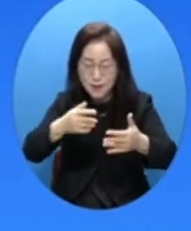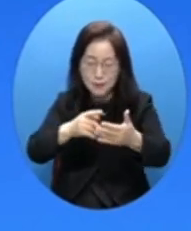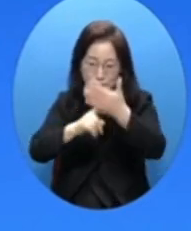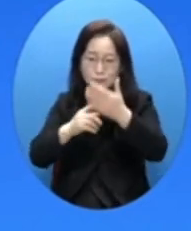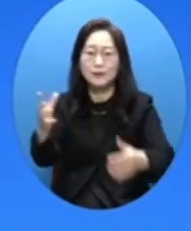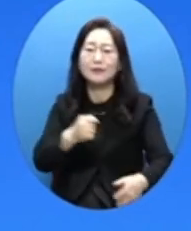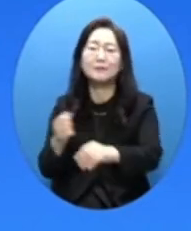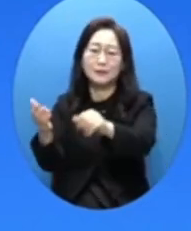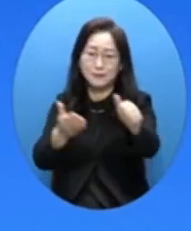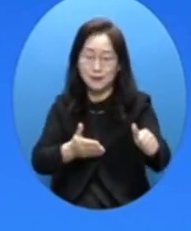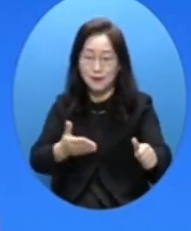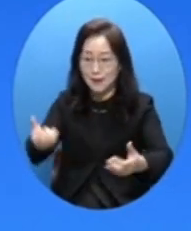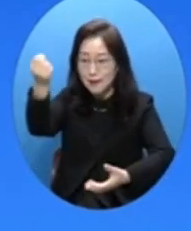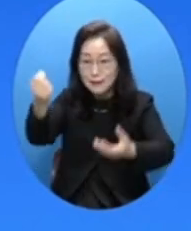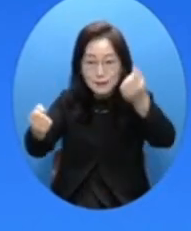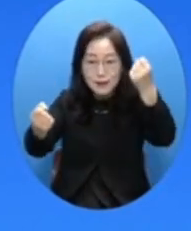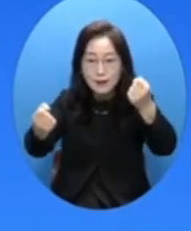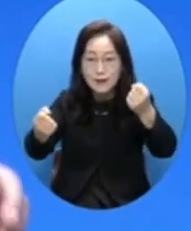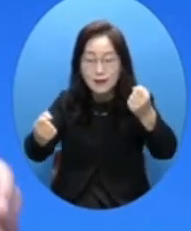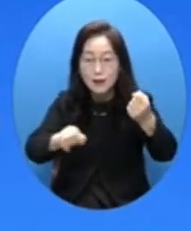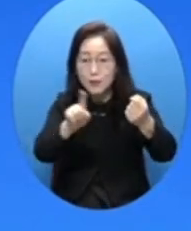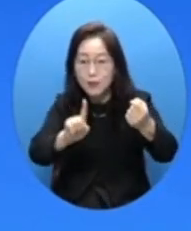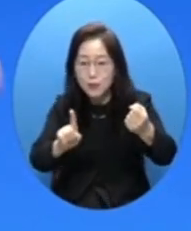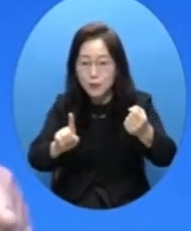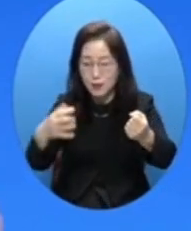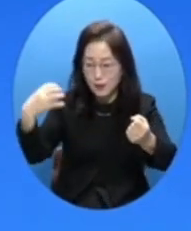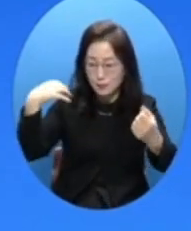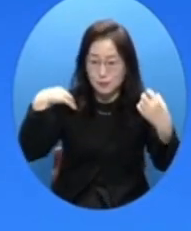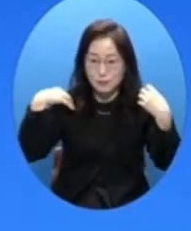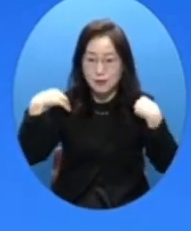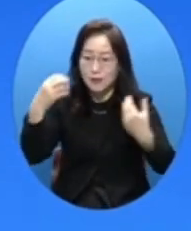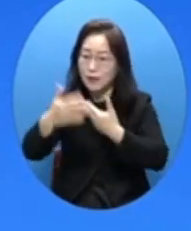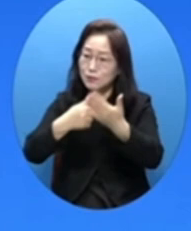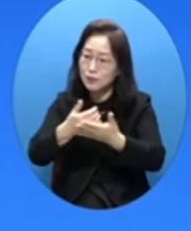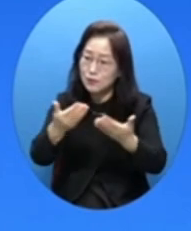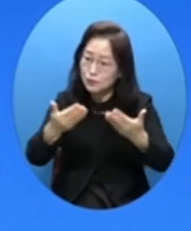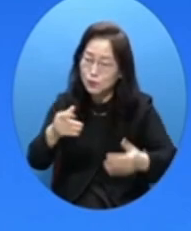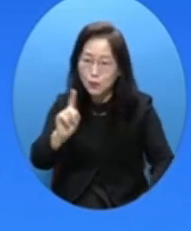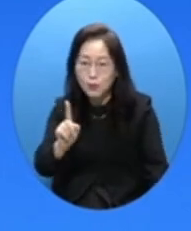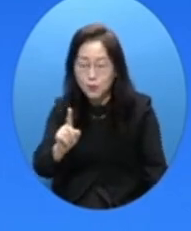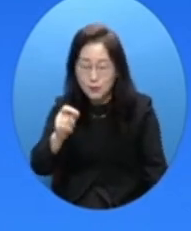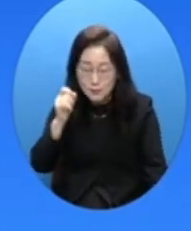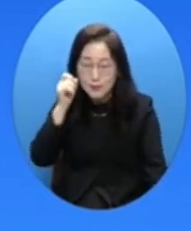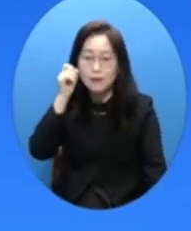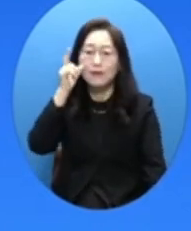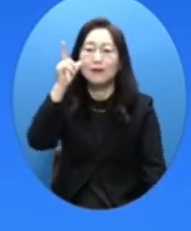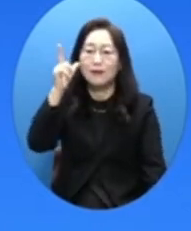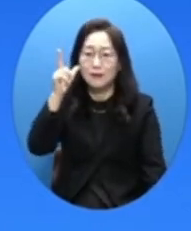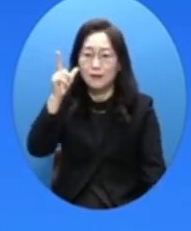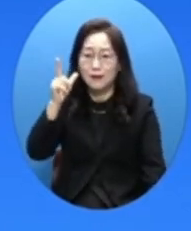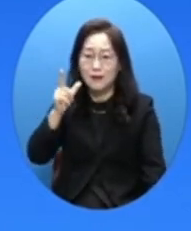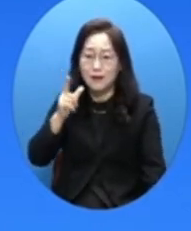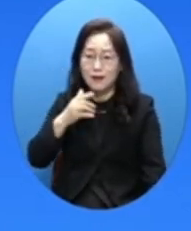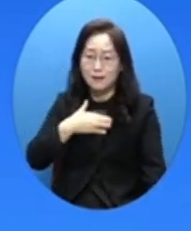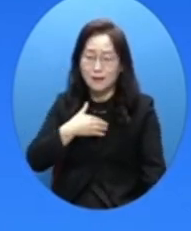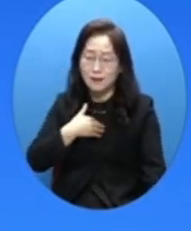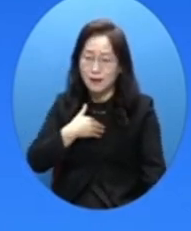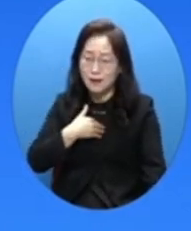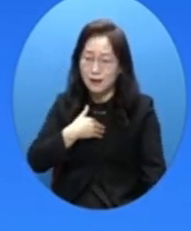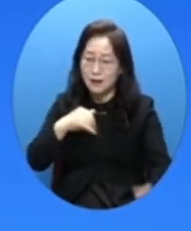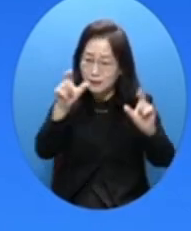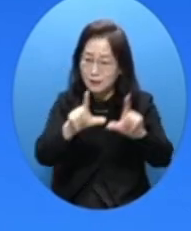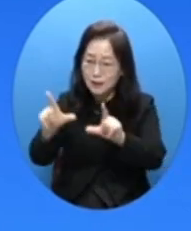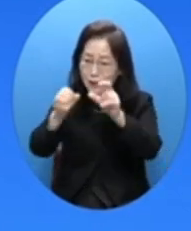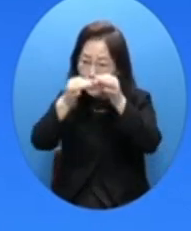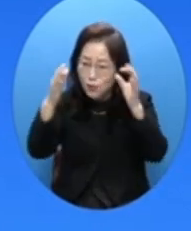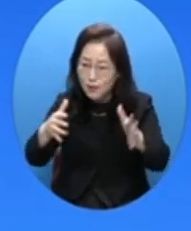우리 각자 각자에게 주신 사명이 무엇일지를 깨달아 알고 그 삶을 깨달아 그것을 내 삶으신